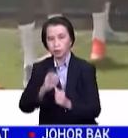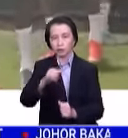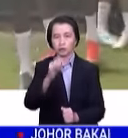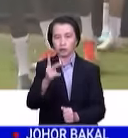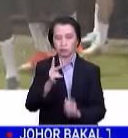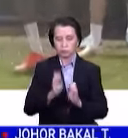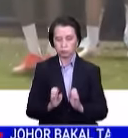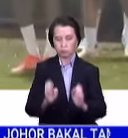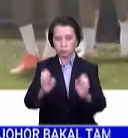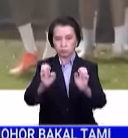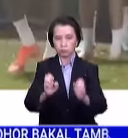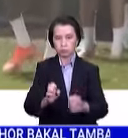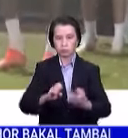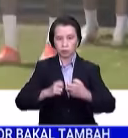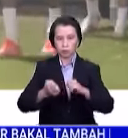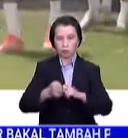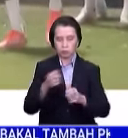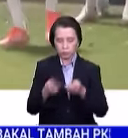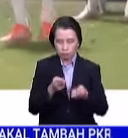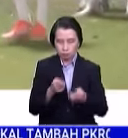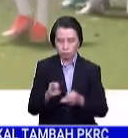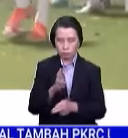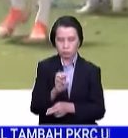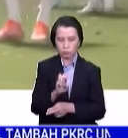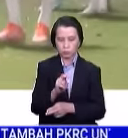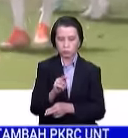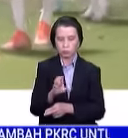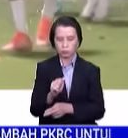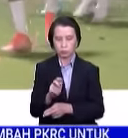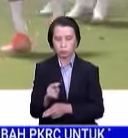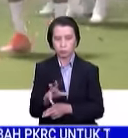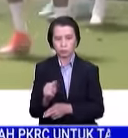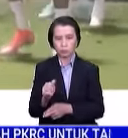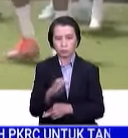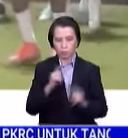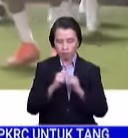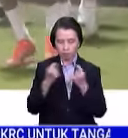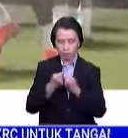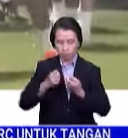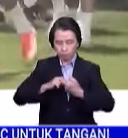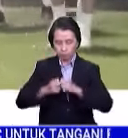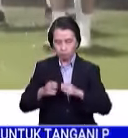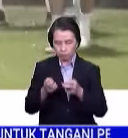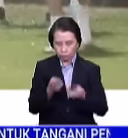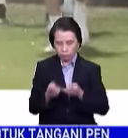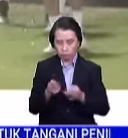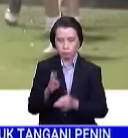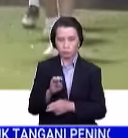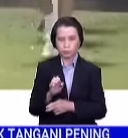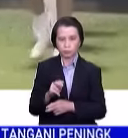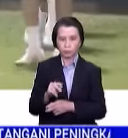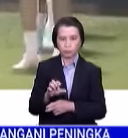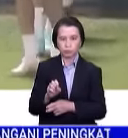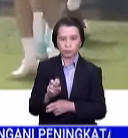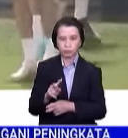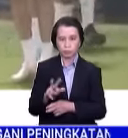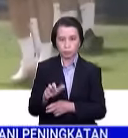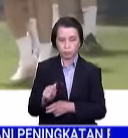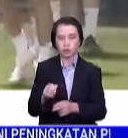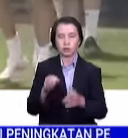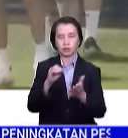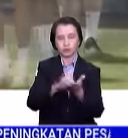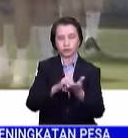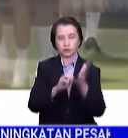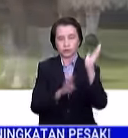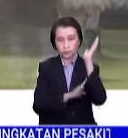jawatankuasa kecemasan, krisis dan pengurusan bencana kebangsaan serta pasukan krisis dan pengurusan bencana di Dubai. Kelayakan